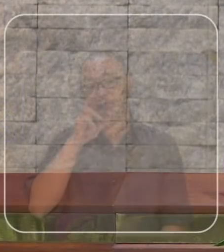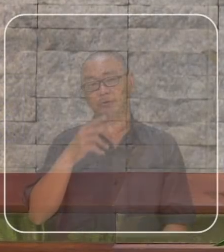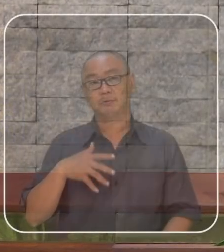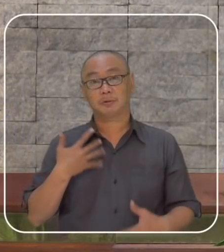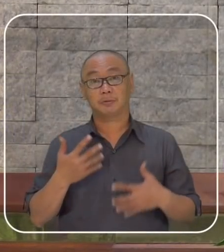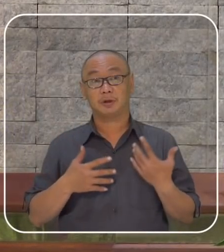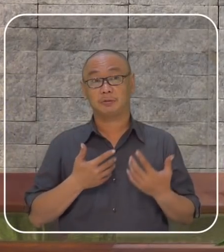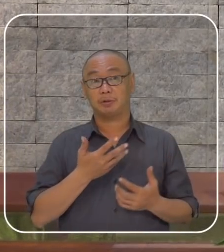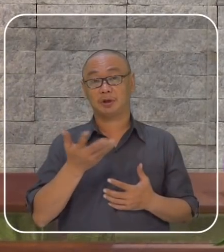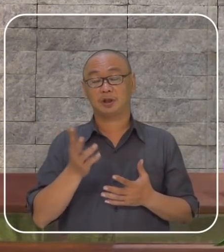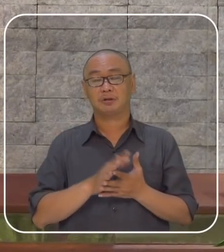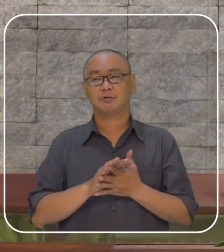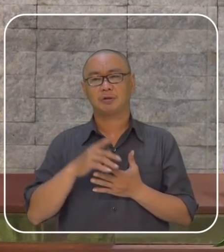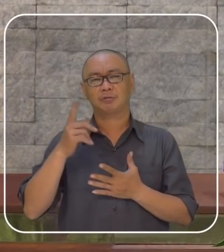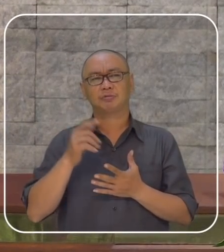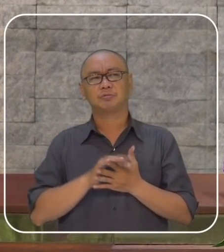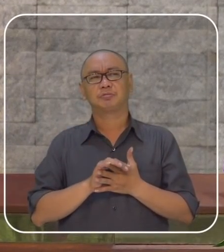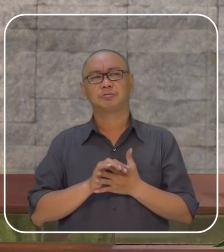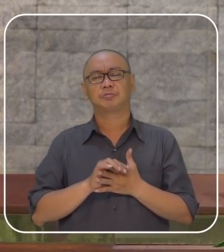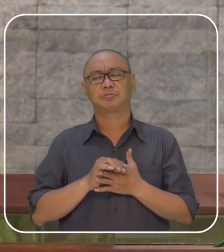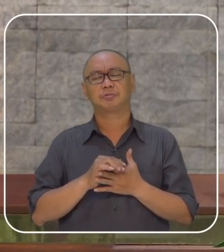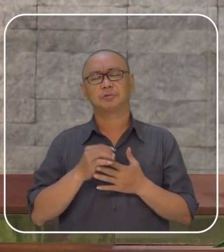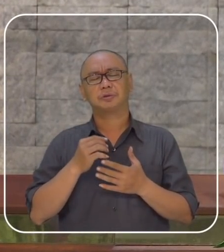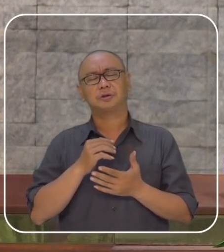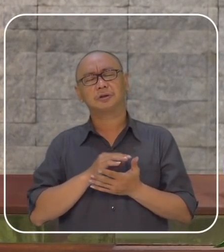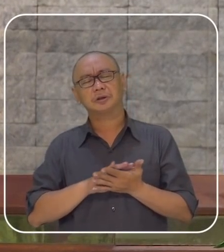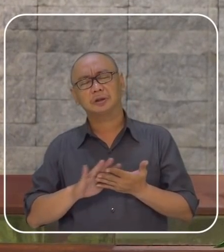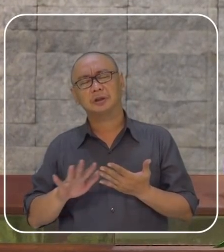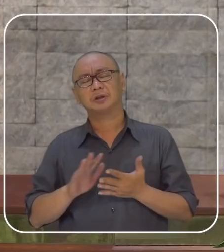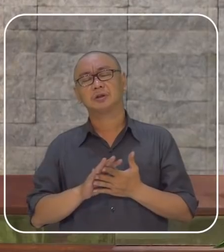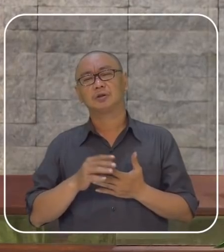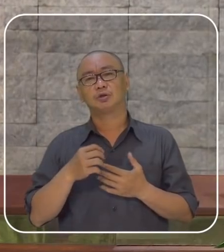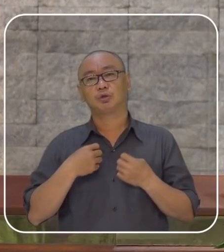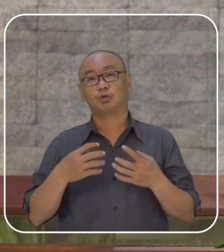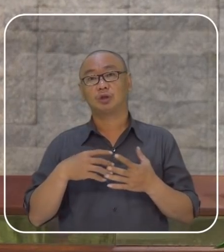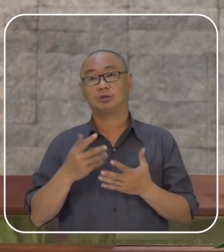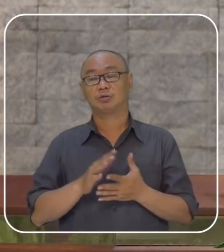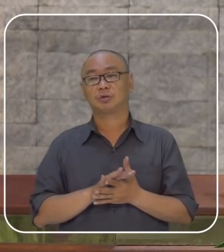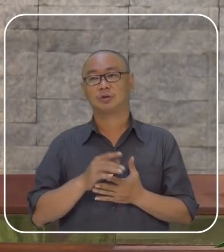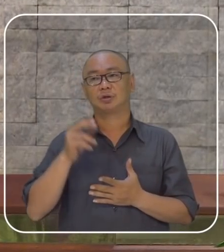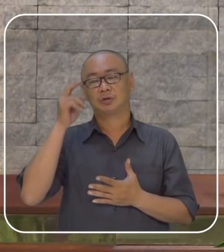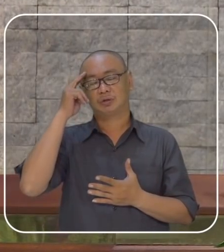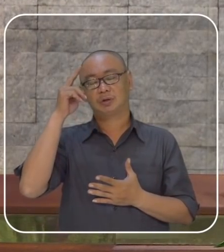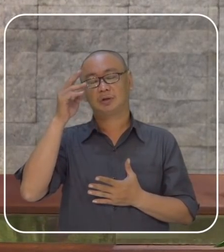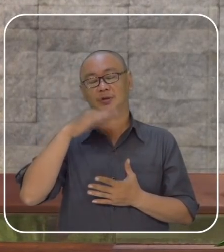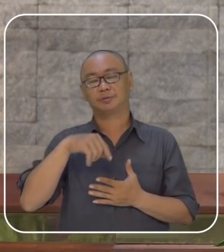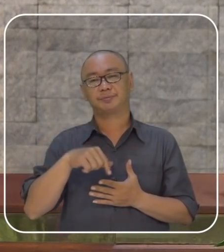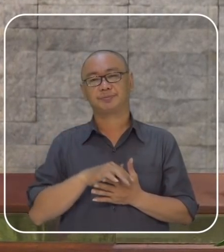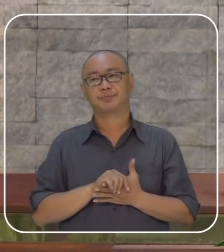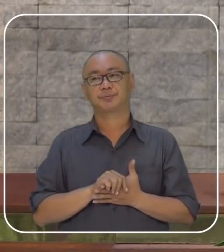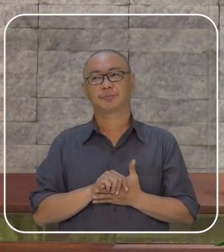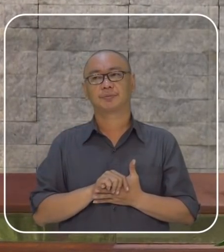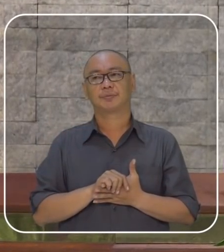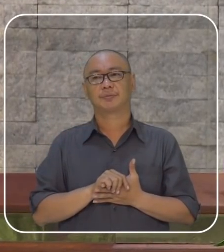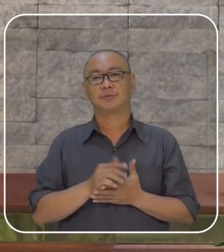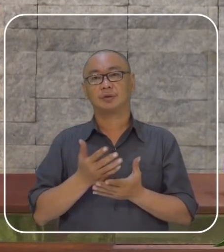Berbahagialah mereka yang senantiasa menyesali akan segala keberdosaannya, karena anugerah ini akan